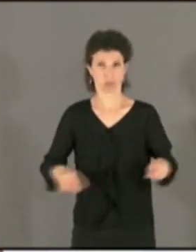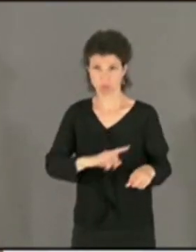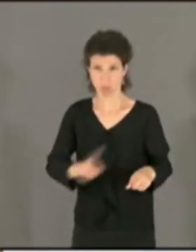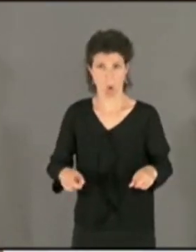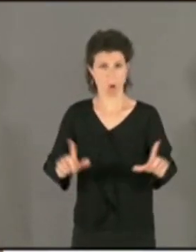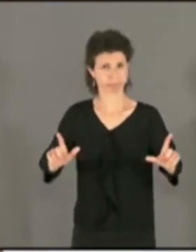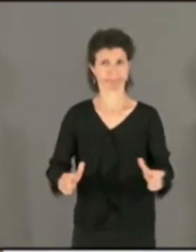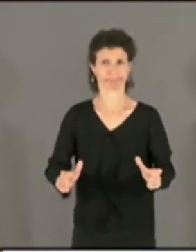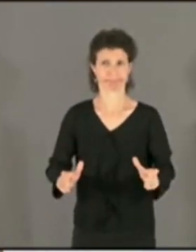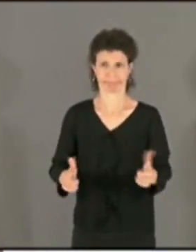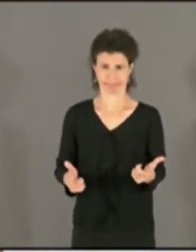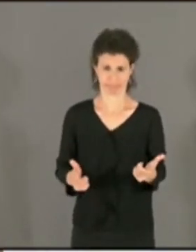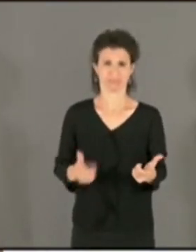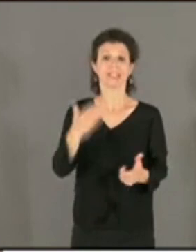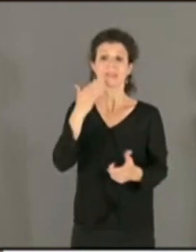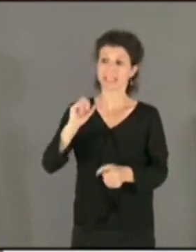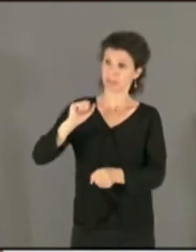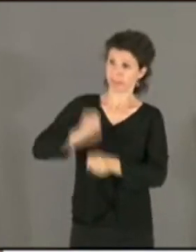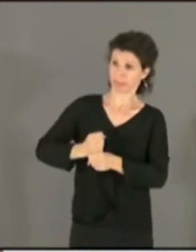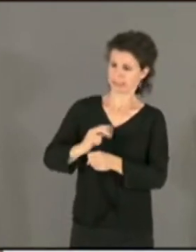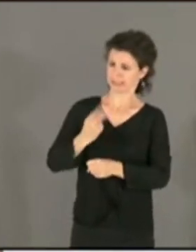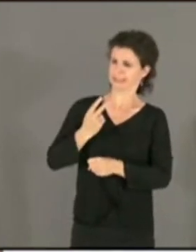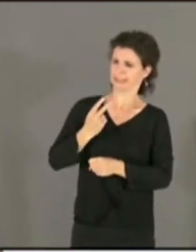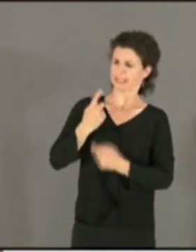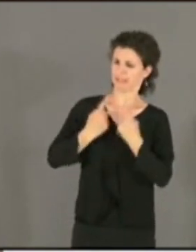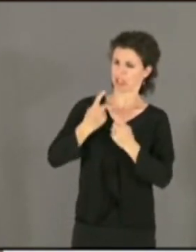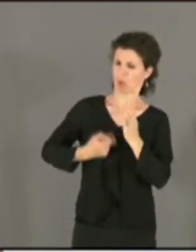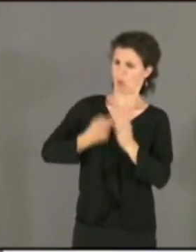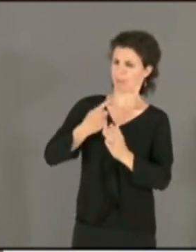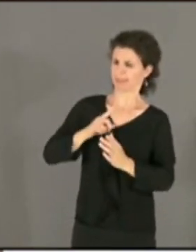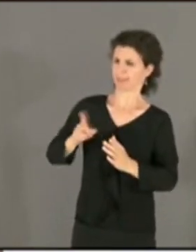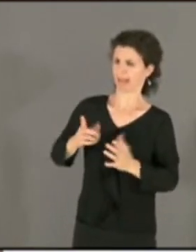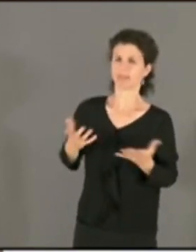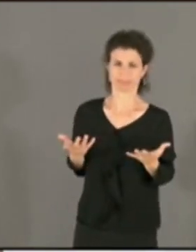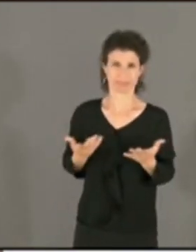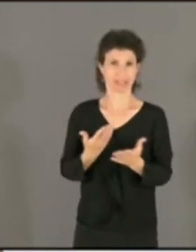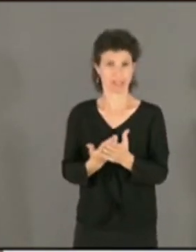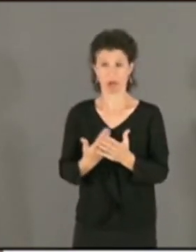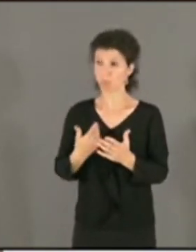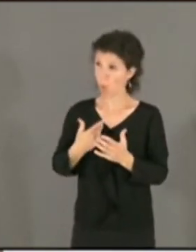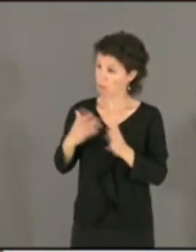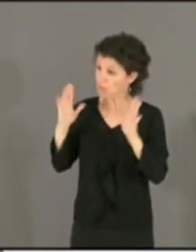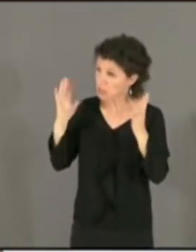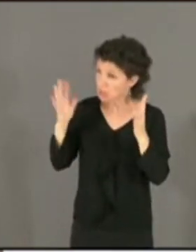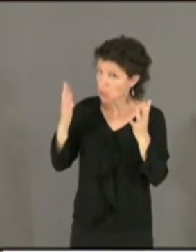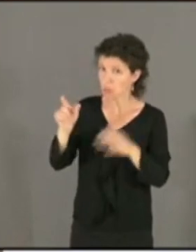les délinquants multirécidivistes. Bref, donc je l'avais invité à agir dans ce domaine. Je l'avais félicité